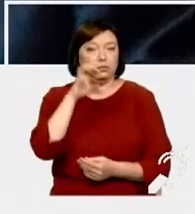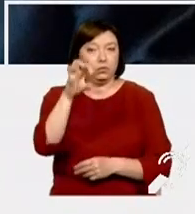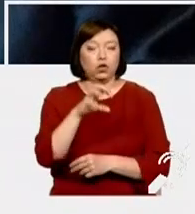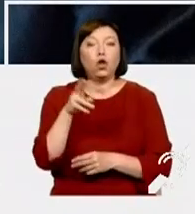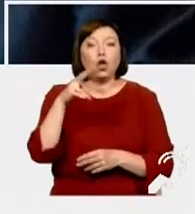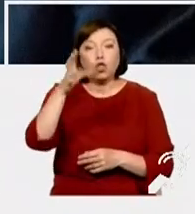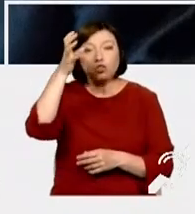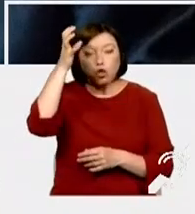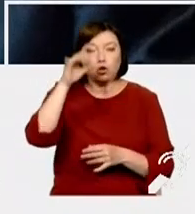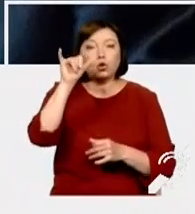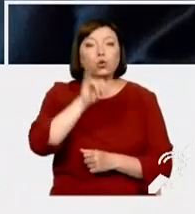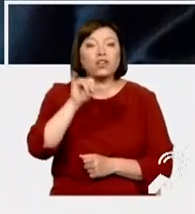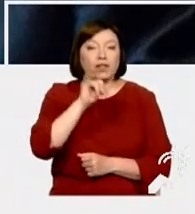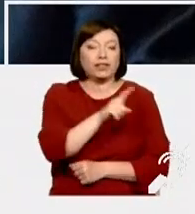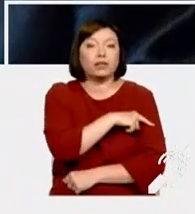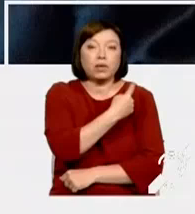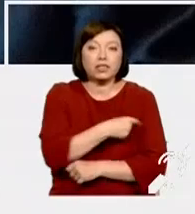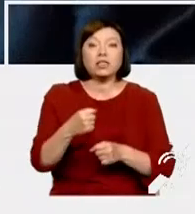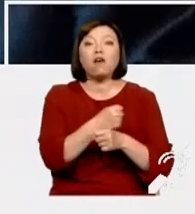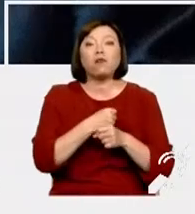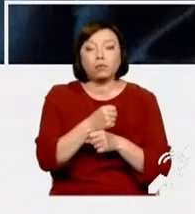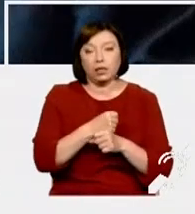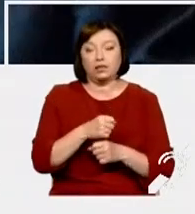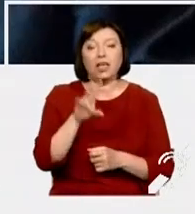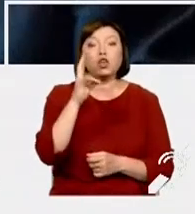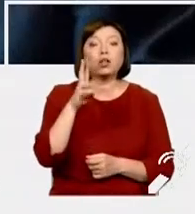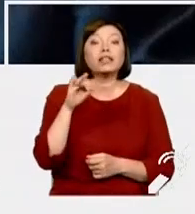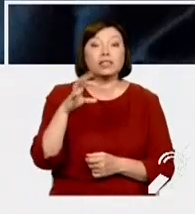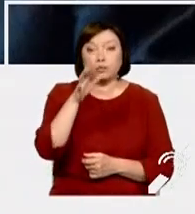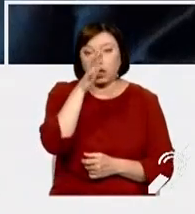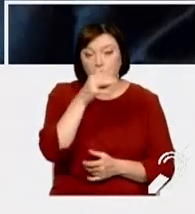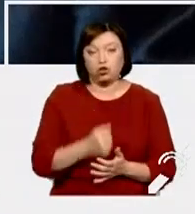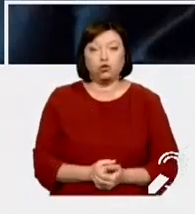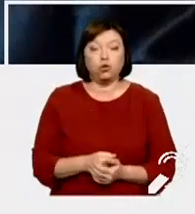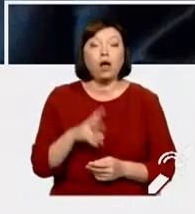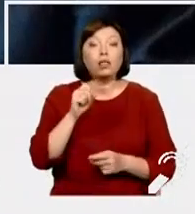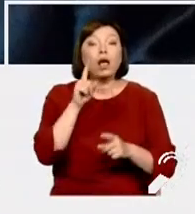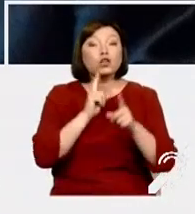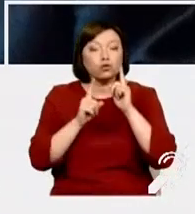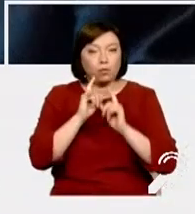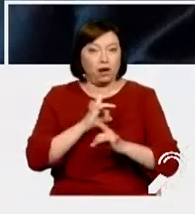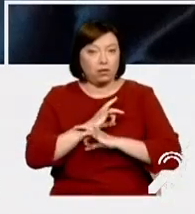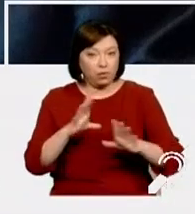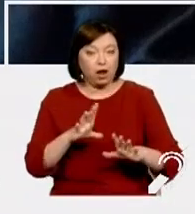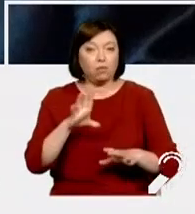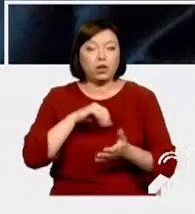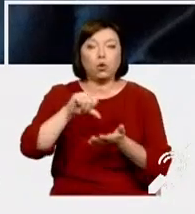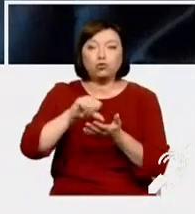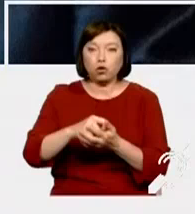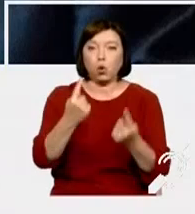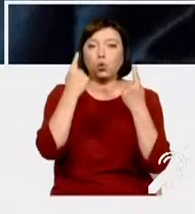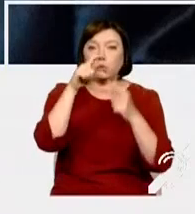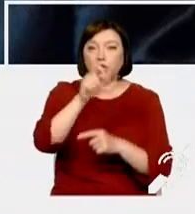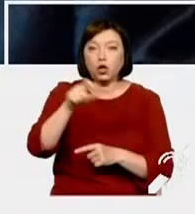caus al Universității de stat de Medicină și Farmacie Nicolae testemițeanu din Chișinău la ședința solemnă au participat personalități